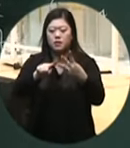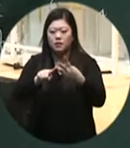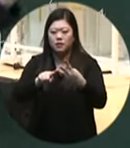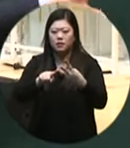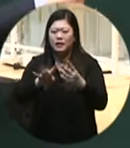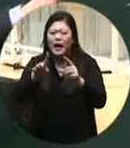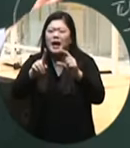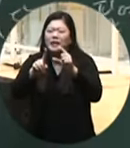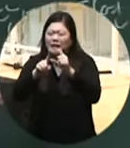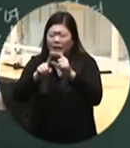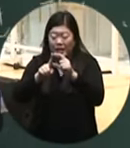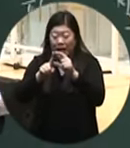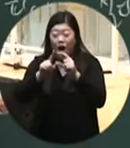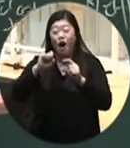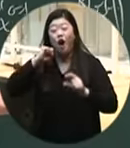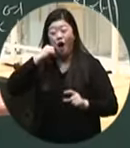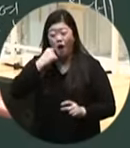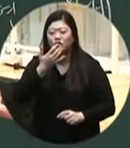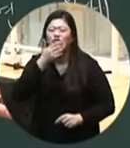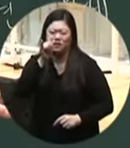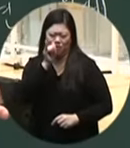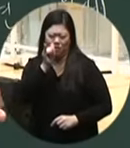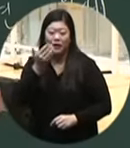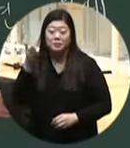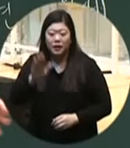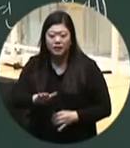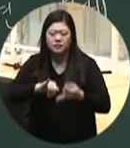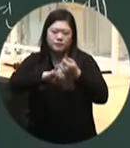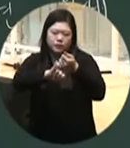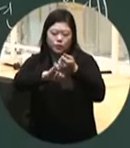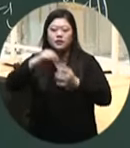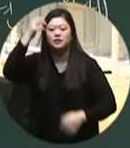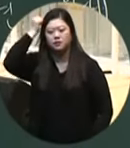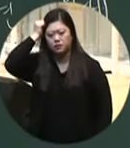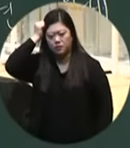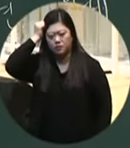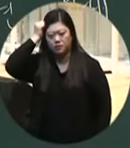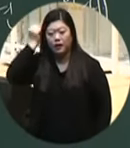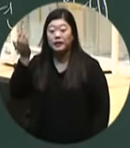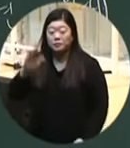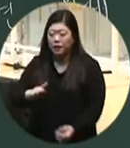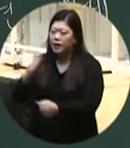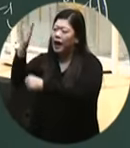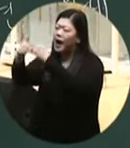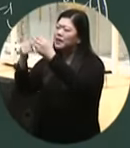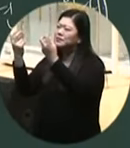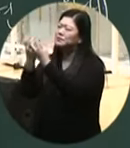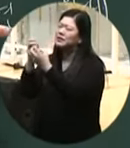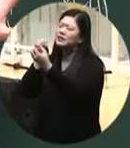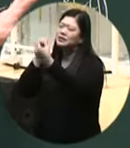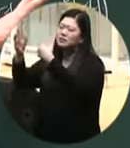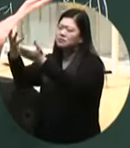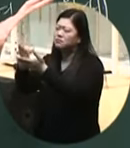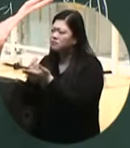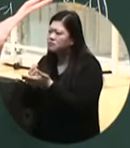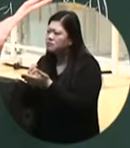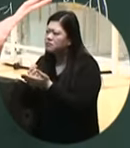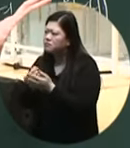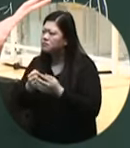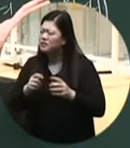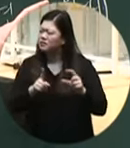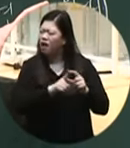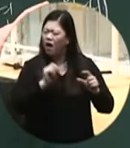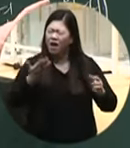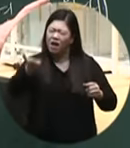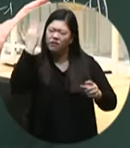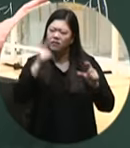여러분들 어려울 수 있어요. Perhaps these words may be a little difficult. 그러나 응답 받아 보면 굉장히 쉬운 말이 됩니다. But if you start to receive answers, 그렇죠.